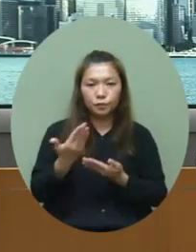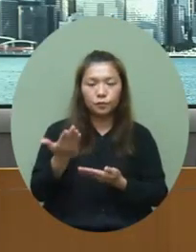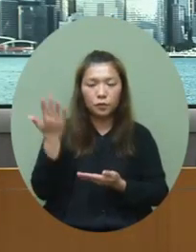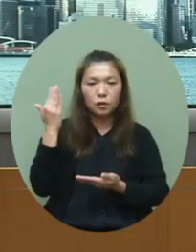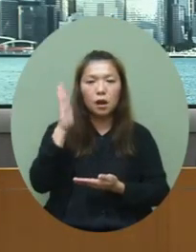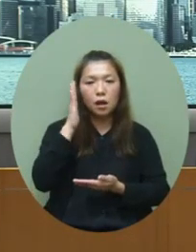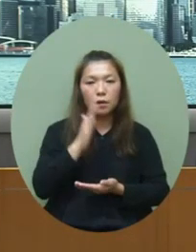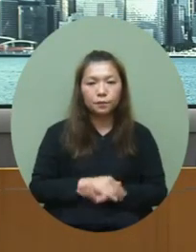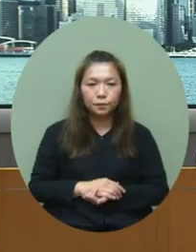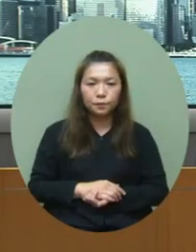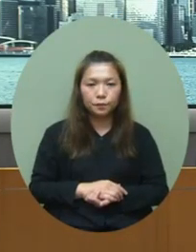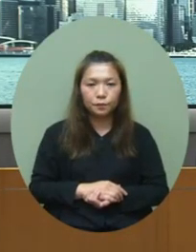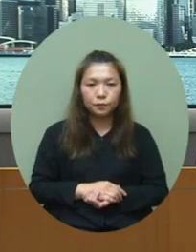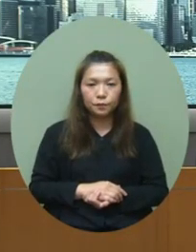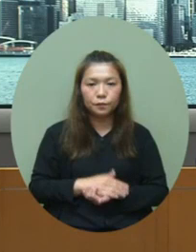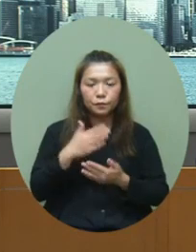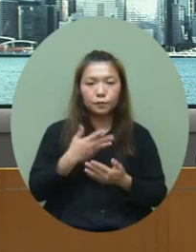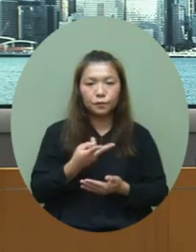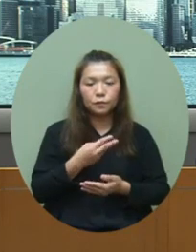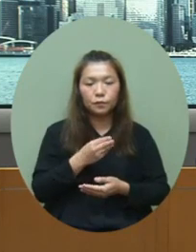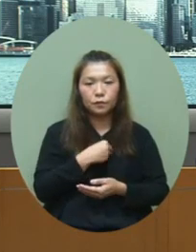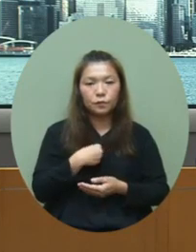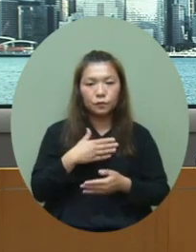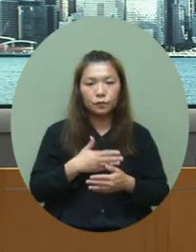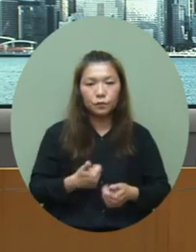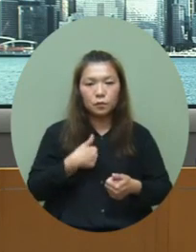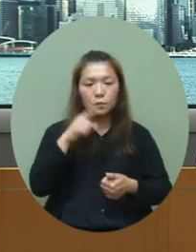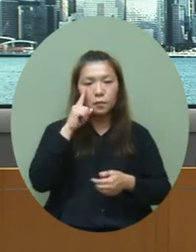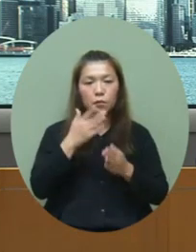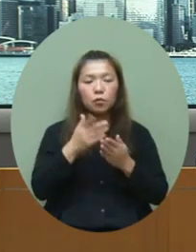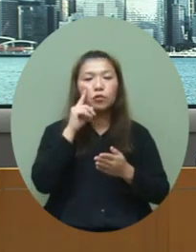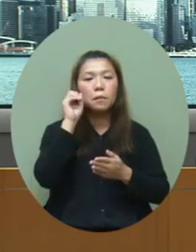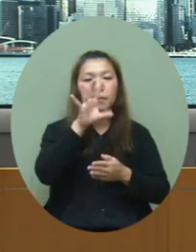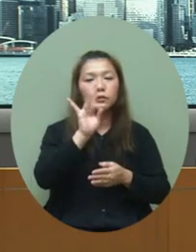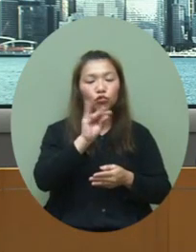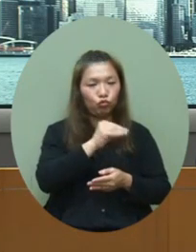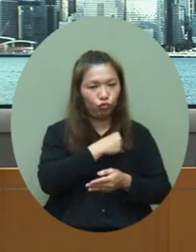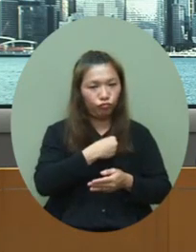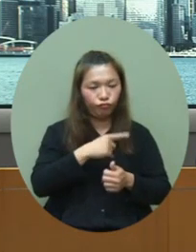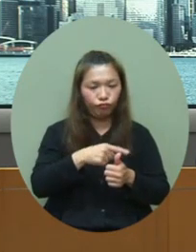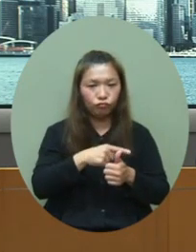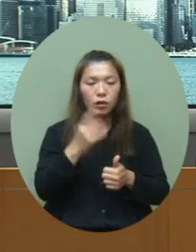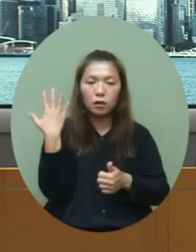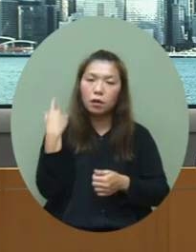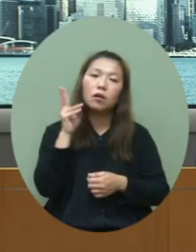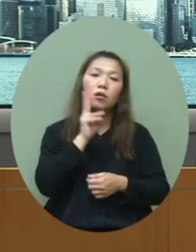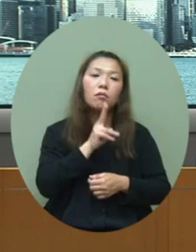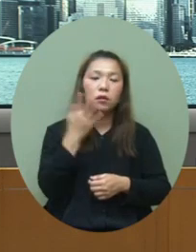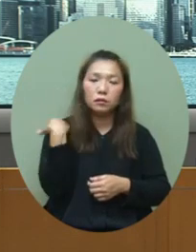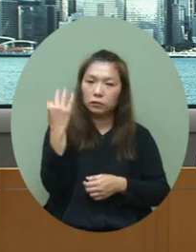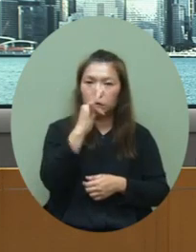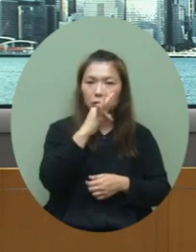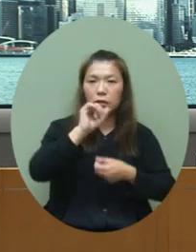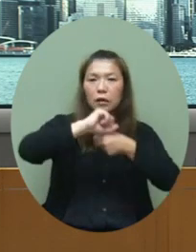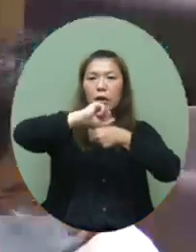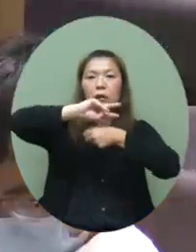排嗰位男士。 兩位醫生你好，明報嘅，想請教一下張醫生，就係頭先即係都見到過去兩個禮拜，即係都係由3000宗慢